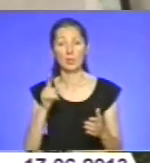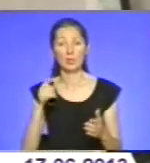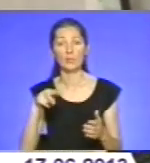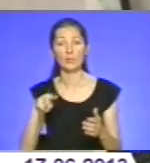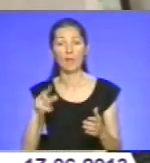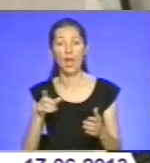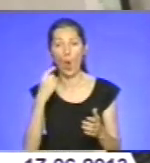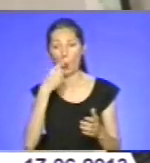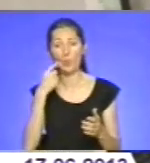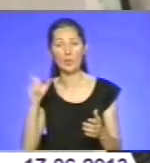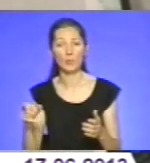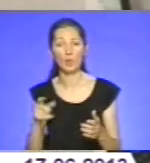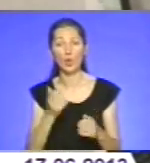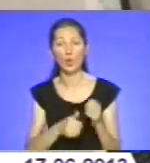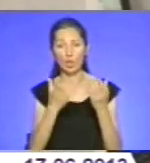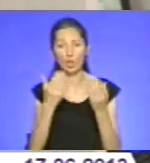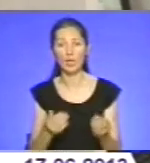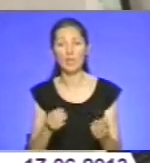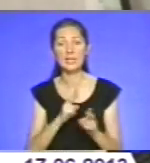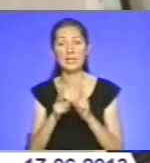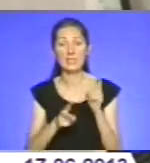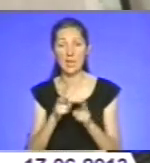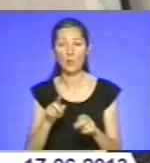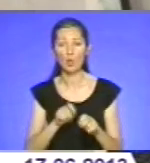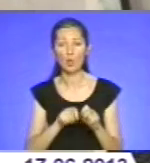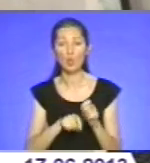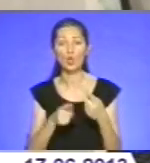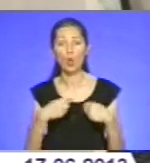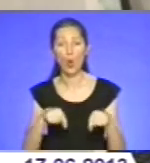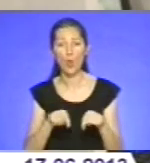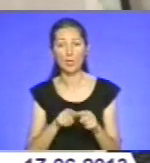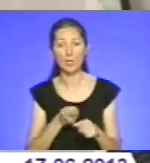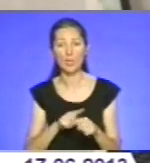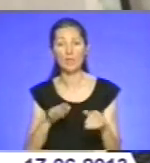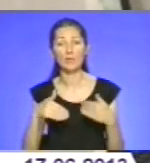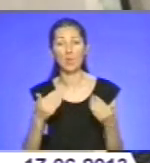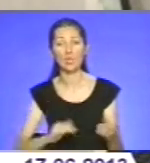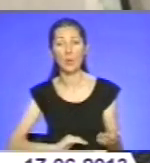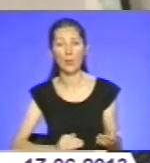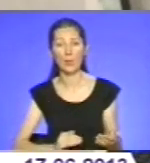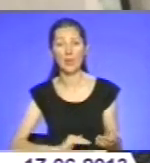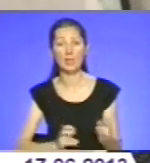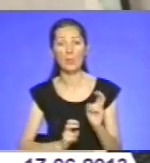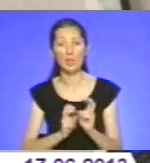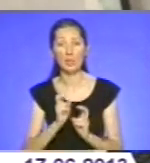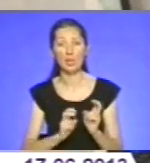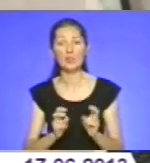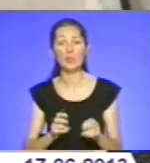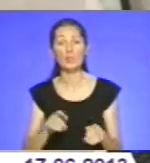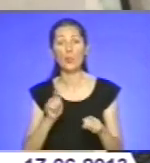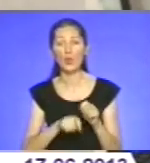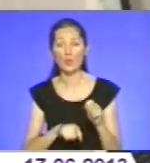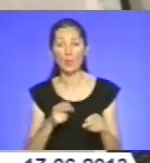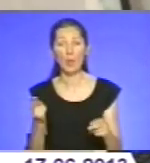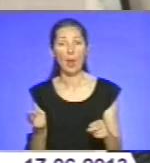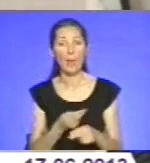все телефонують зі скаргами на контролюючі органи, які звертаються до приватних підприємств з перевірками, безпідставними,